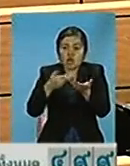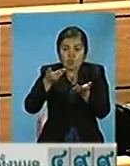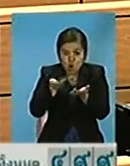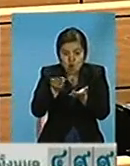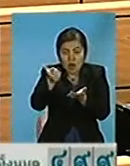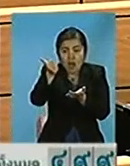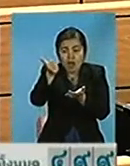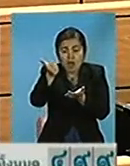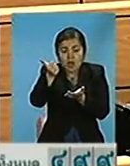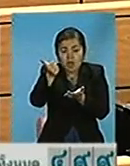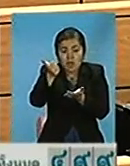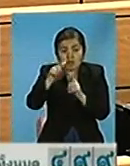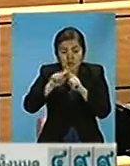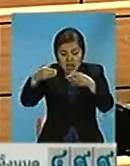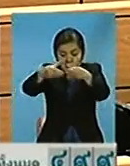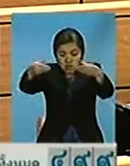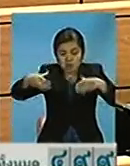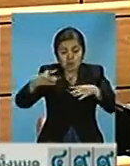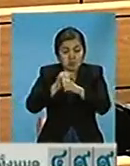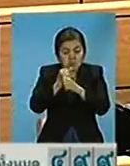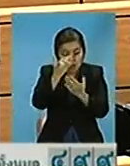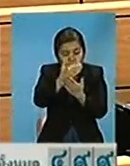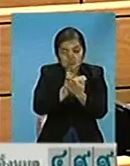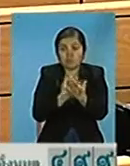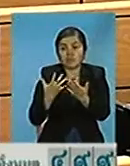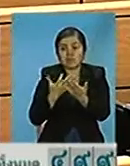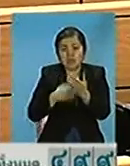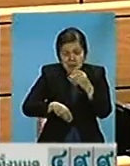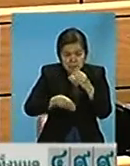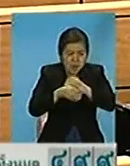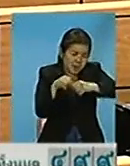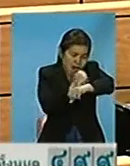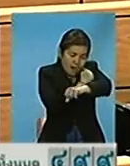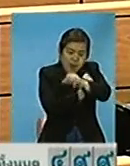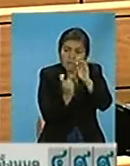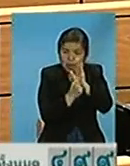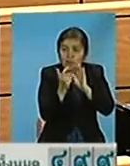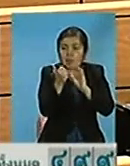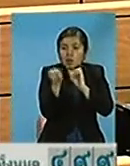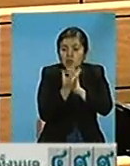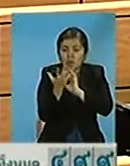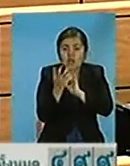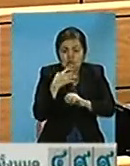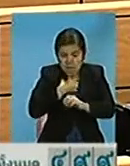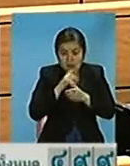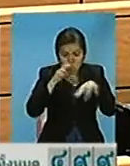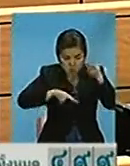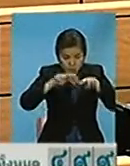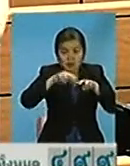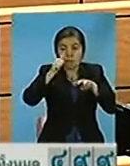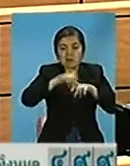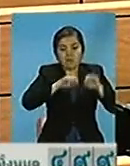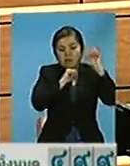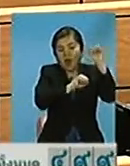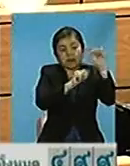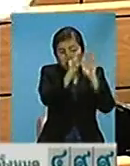ไหมฮะไม่มีแล้วท่านเพิ่มไปเสียหายตรงไหนครับอยากดูแลเขาไหมครับหรือท่านประกาศเลยว่ากฎหม